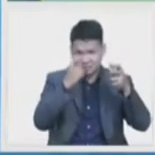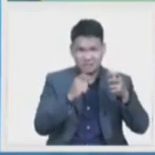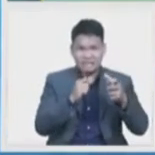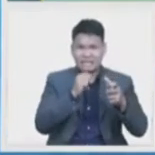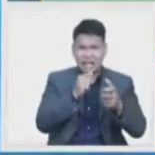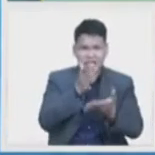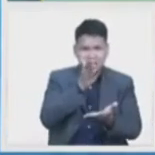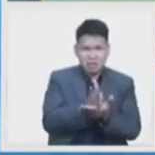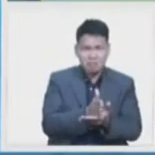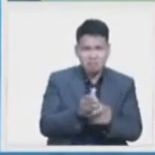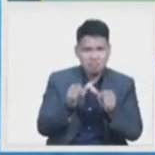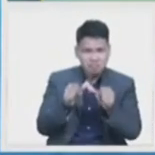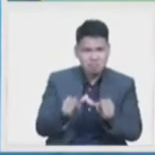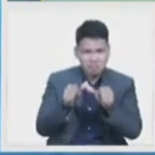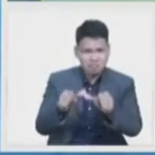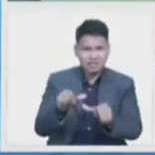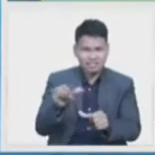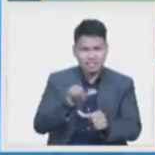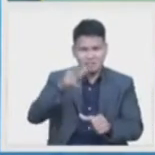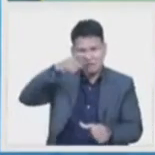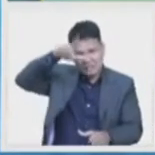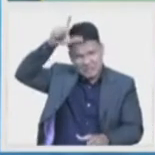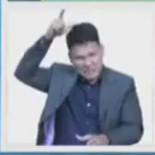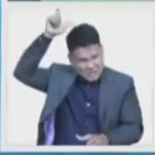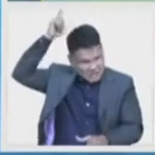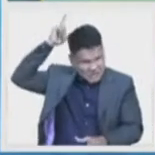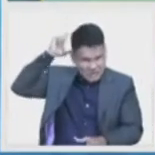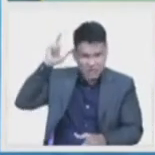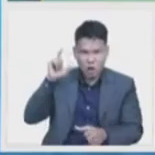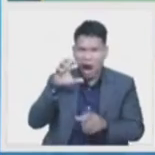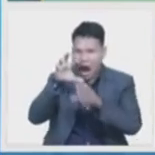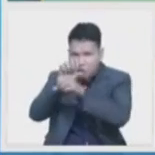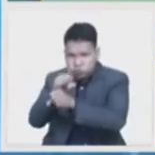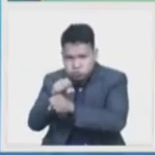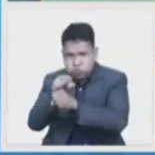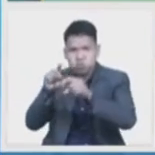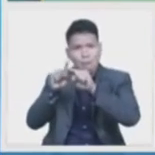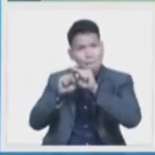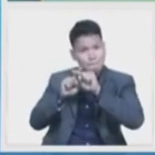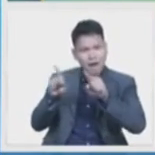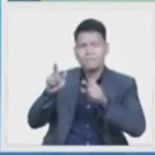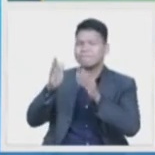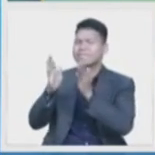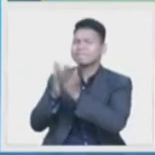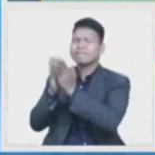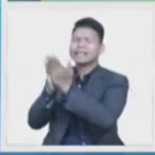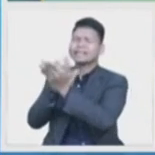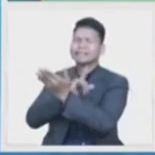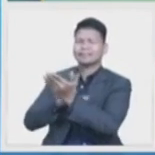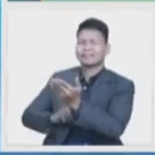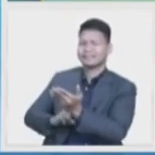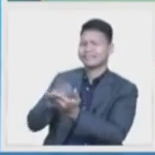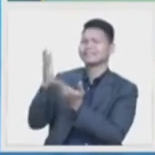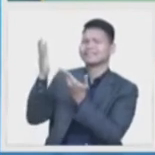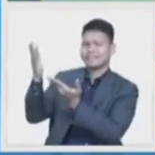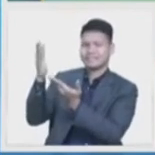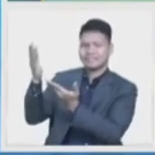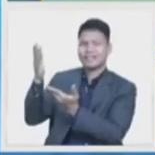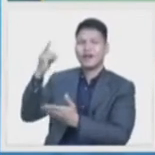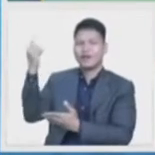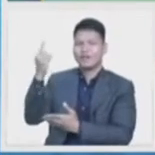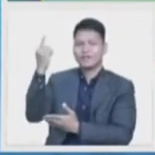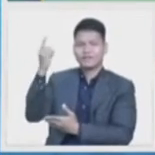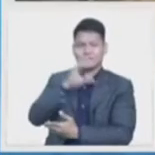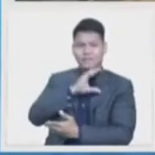magahunong ingon sa liyon nga nangitag iyang tukbunon. Upon praise the Lord. The good news is, in Christ